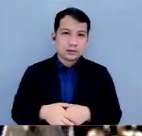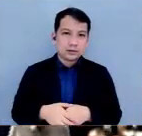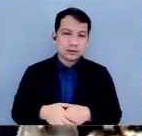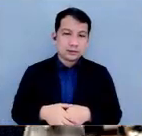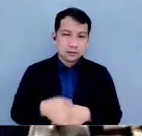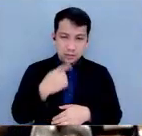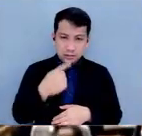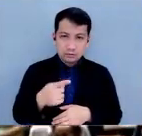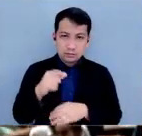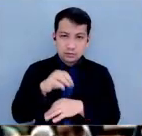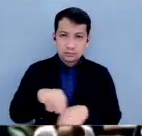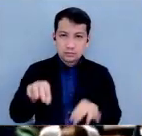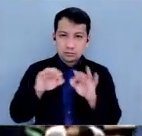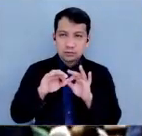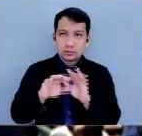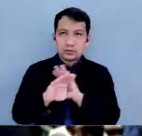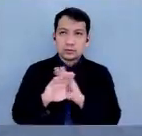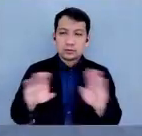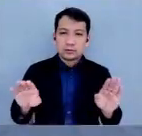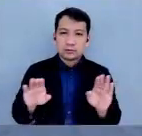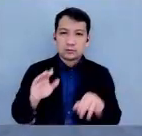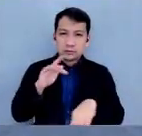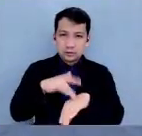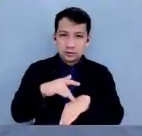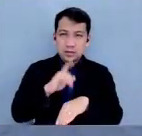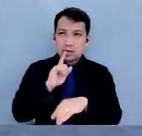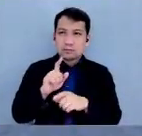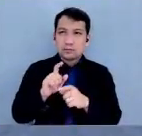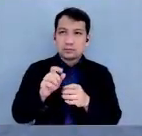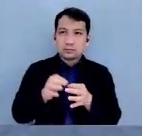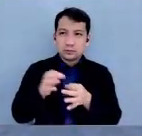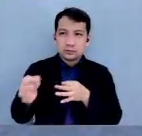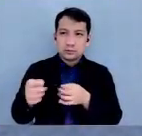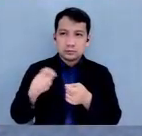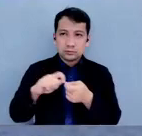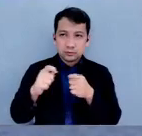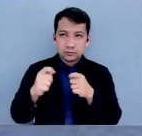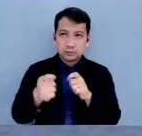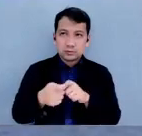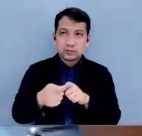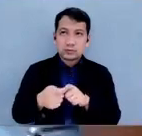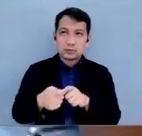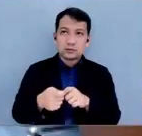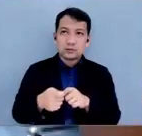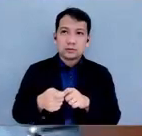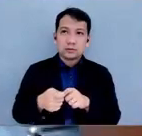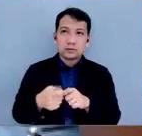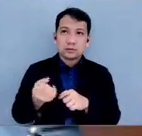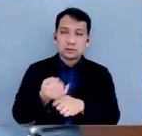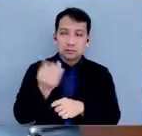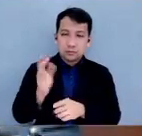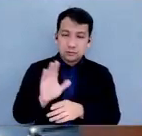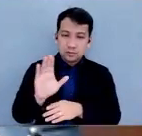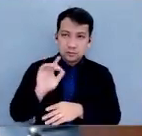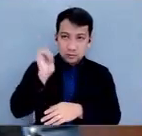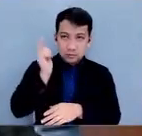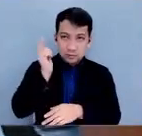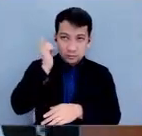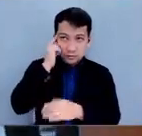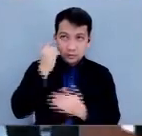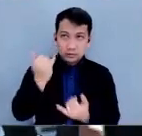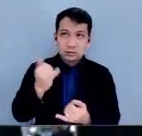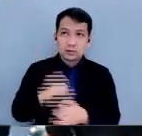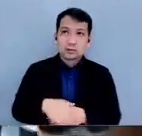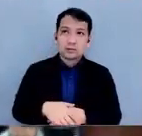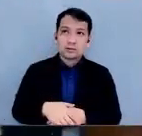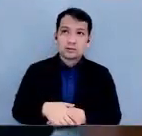Basta dapat daw hindi ito gagamitin para mapahaba ang kapit sa posisyon ng ilang opisyal ng gobyerno ng kasulukuyan at ng susunod